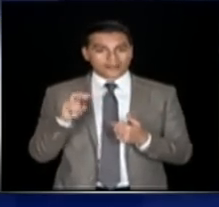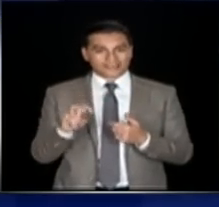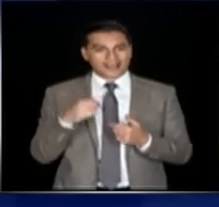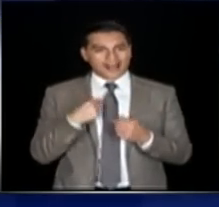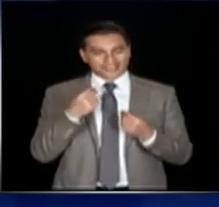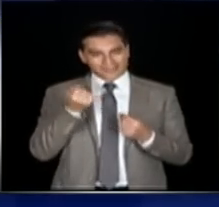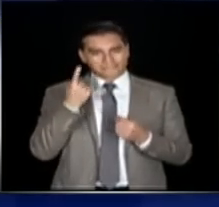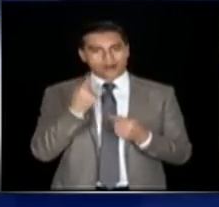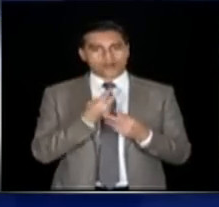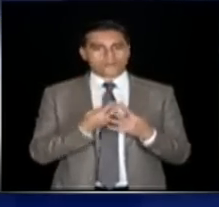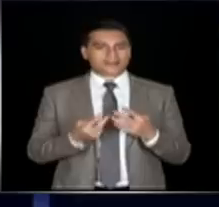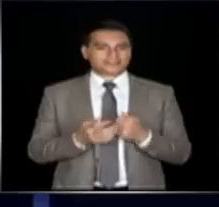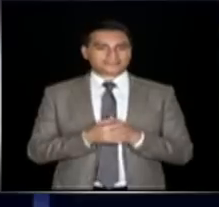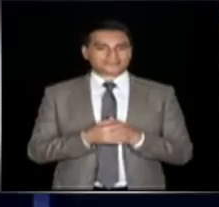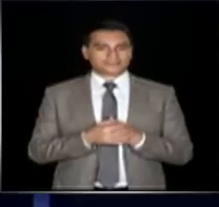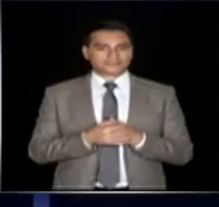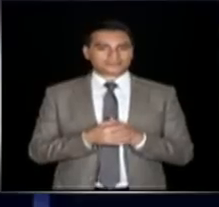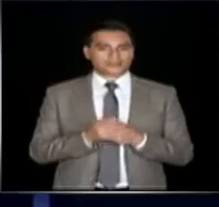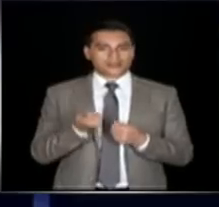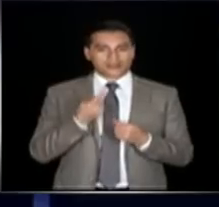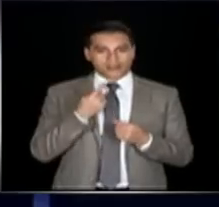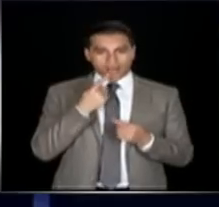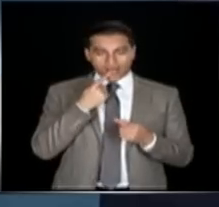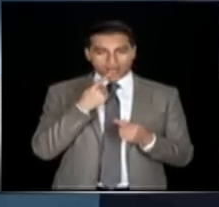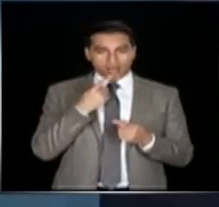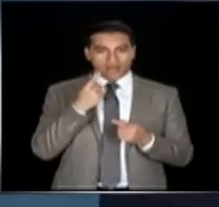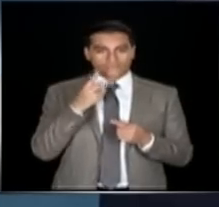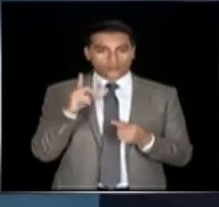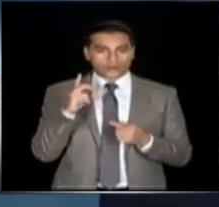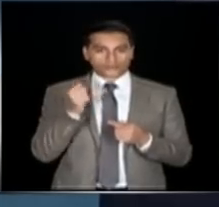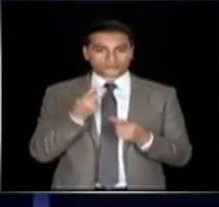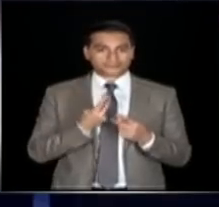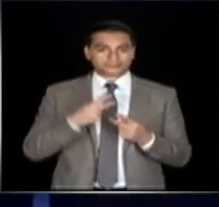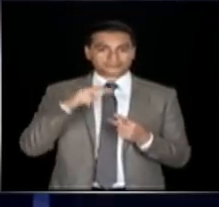شوية معلومات. إيراداتها في 2021